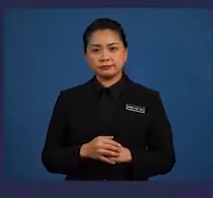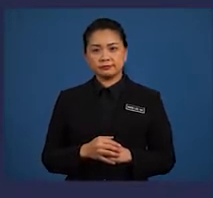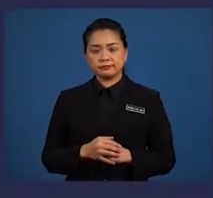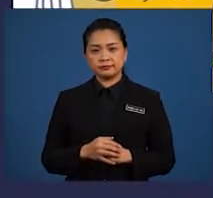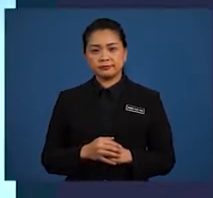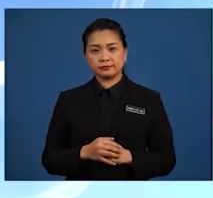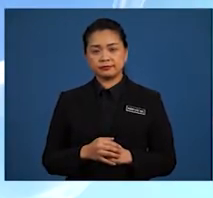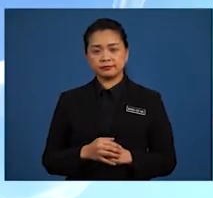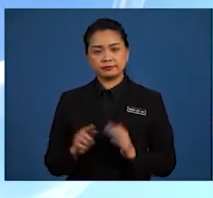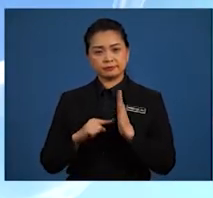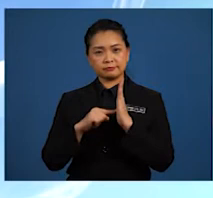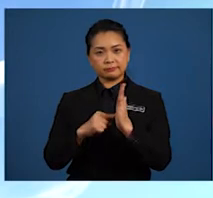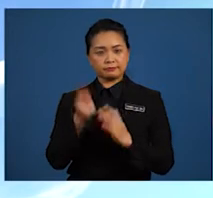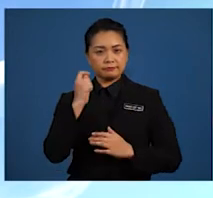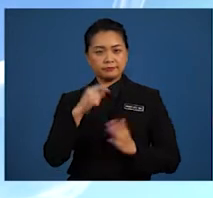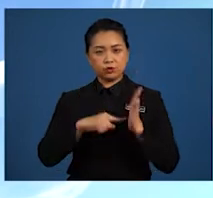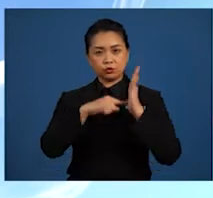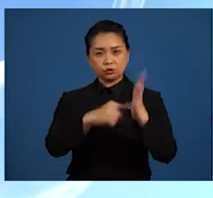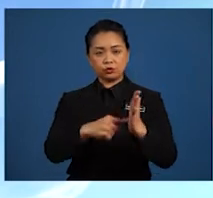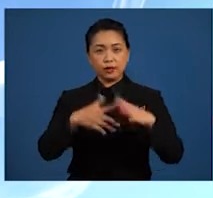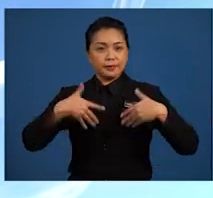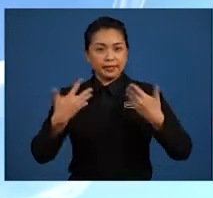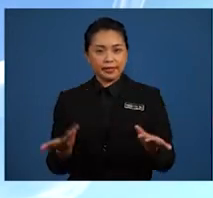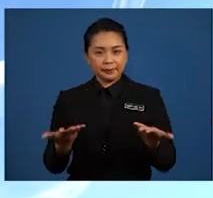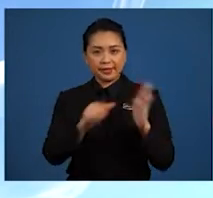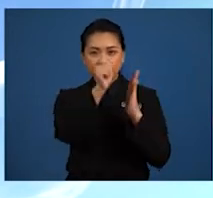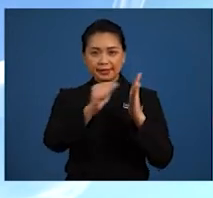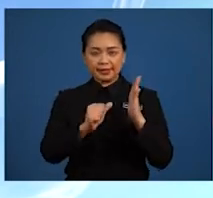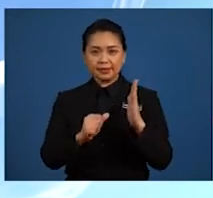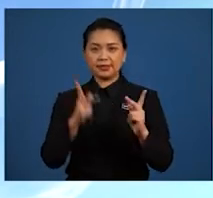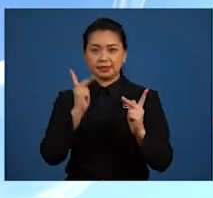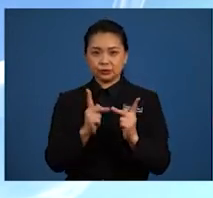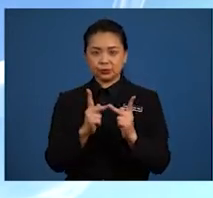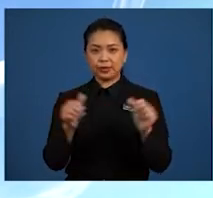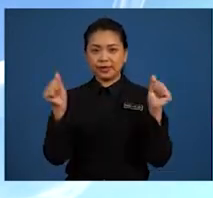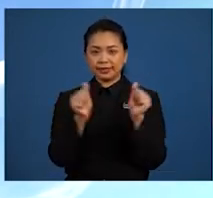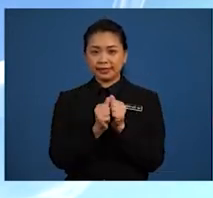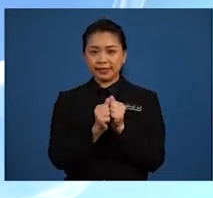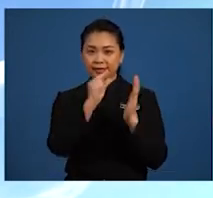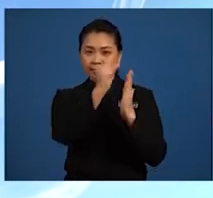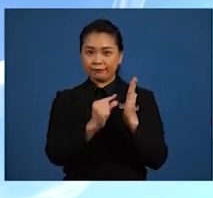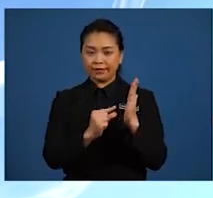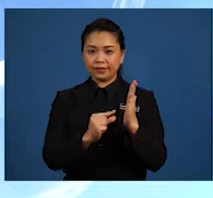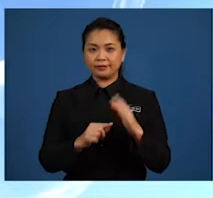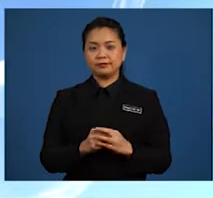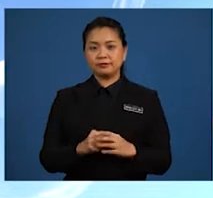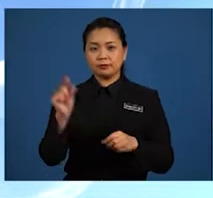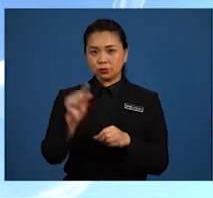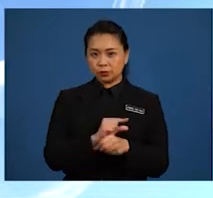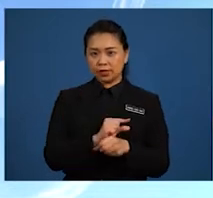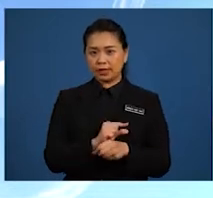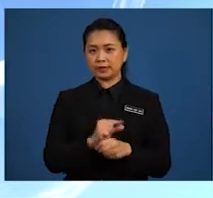Hai aku paparan tadi menunjukkan Bagaimana animasi disesuaikan dengan grafik penggunaan